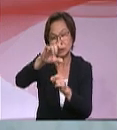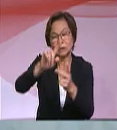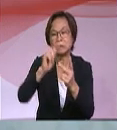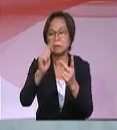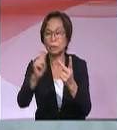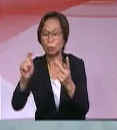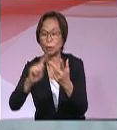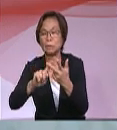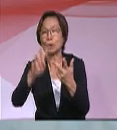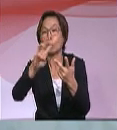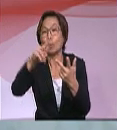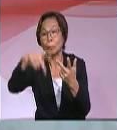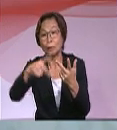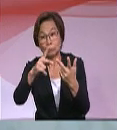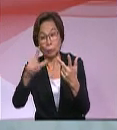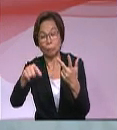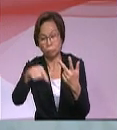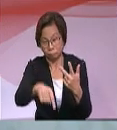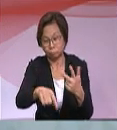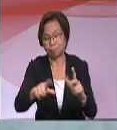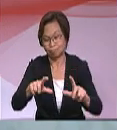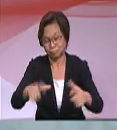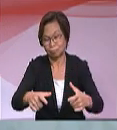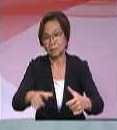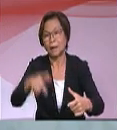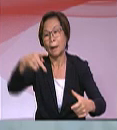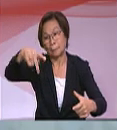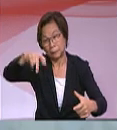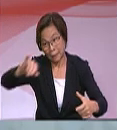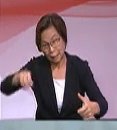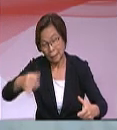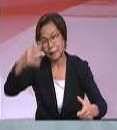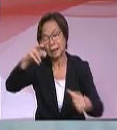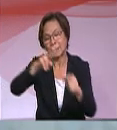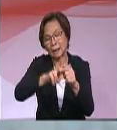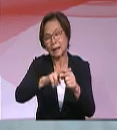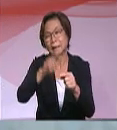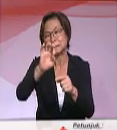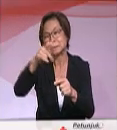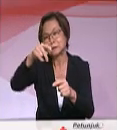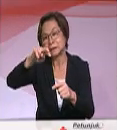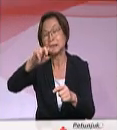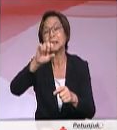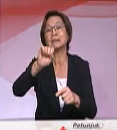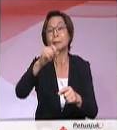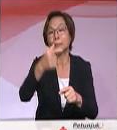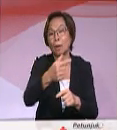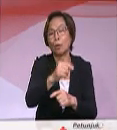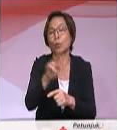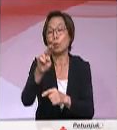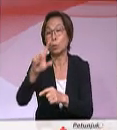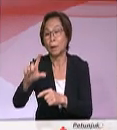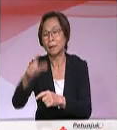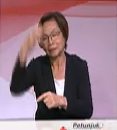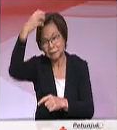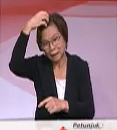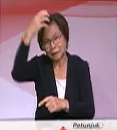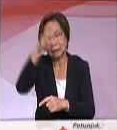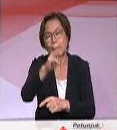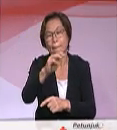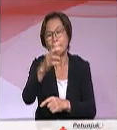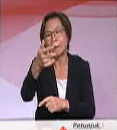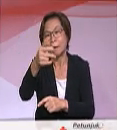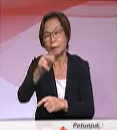Titi Wangsa di wilayah Persekutuan Kuala Lumpur, daerah Petaling, Kelang, Sepang dan Ulu Langat di Selangor serta daerah Maran